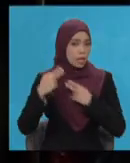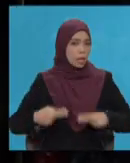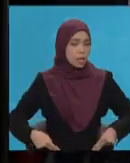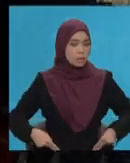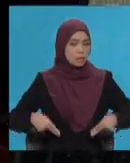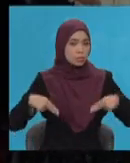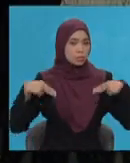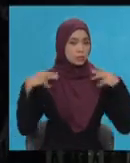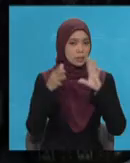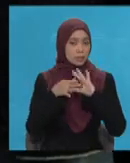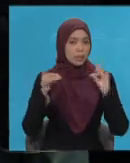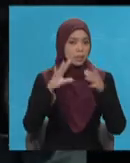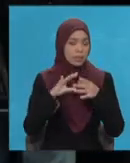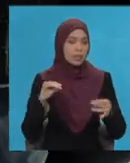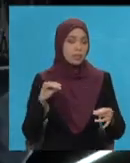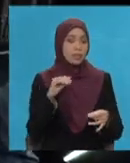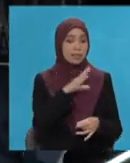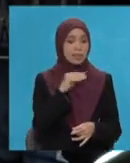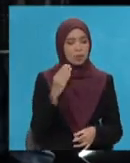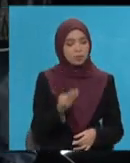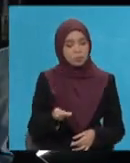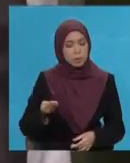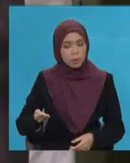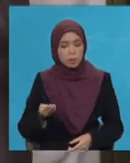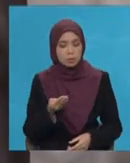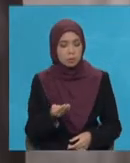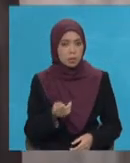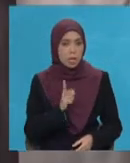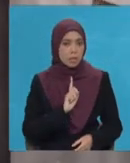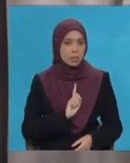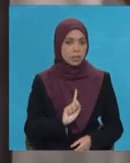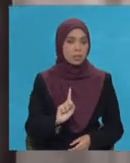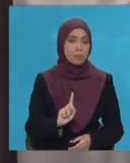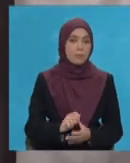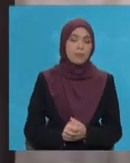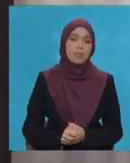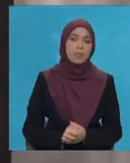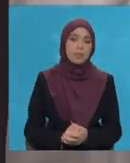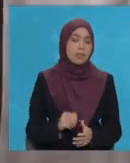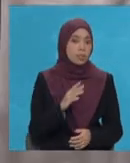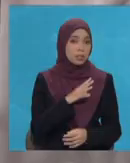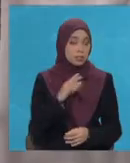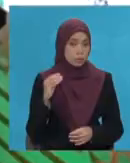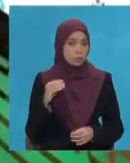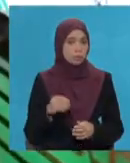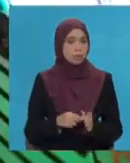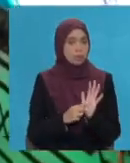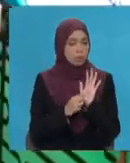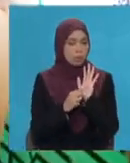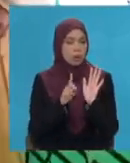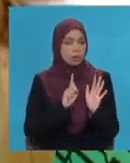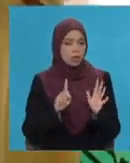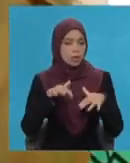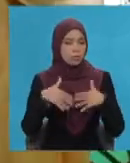islam Monumen dan artifak menunjukkan kesan serta sumbangan umat Islam kepada kota madonan manusia dengan